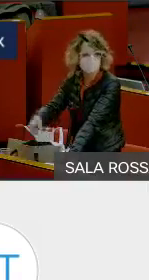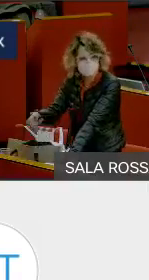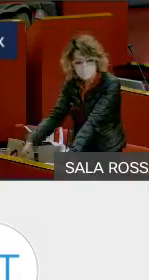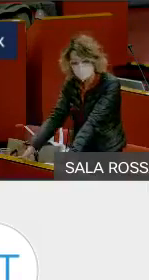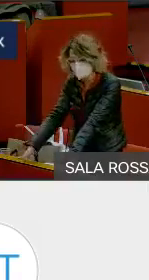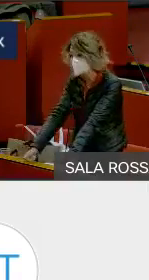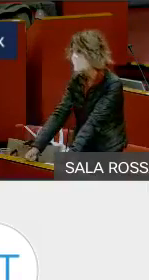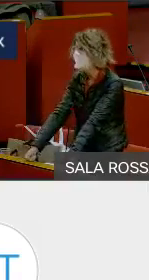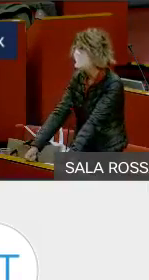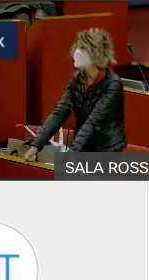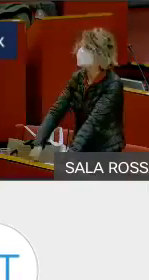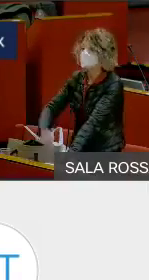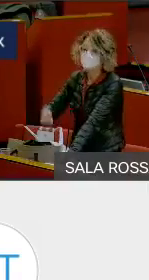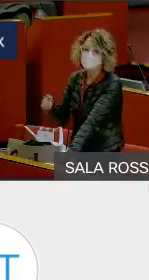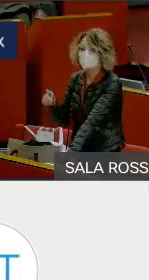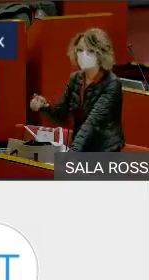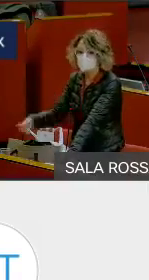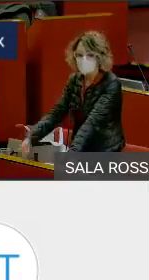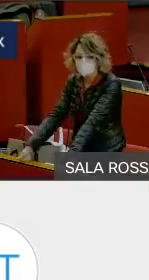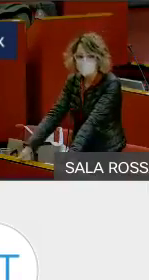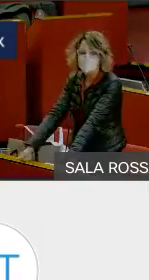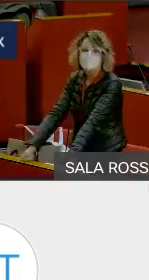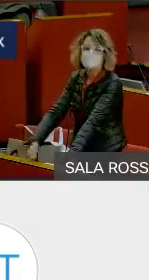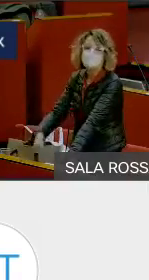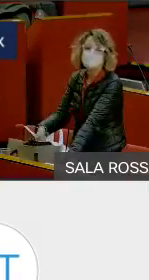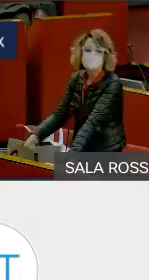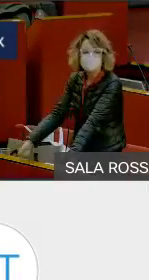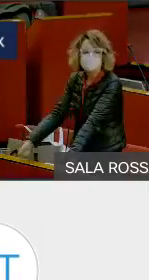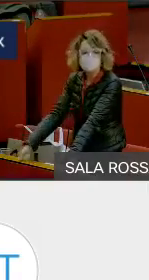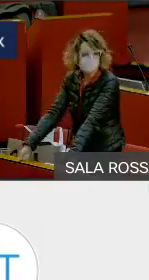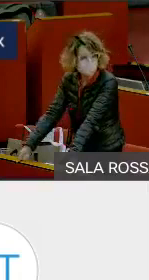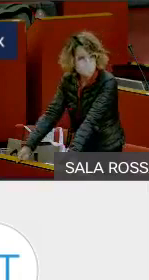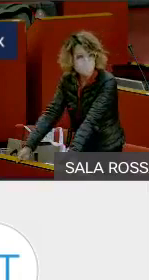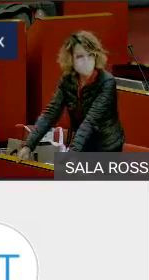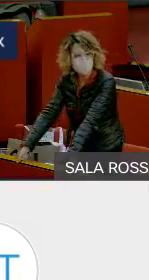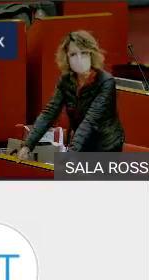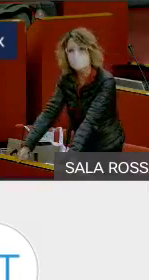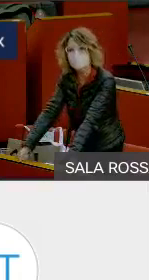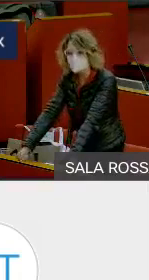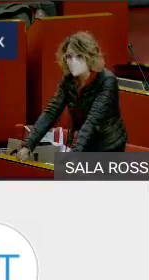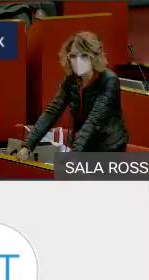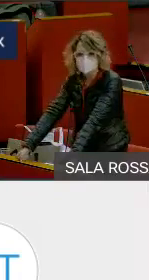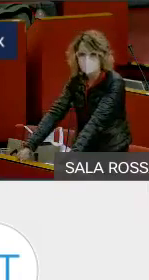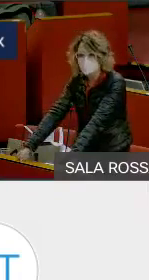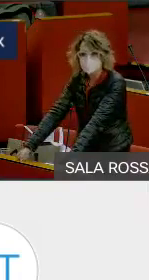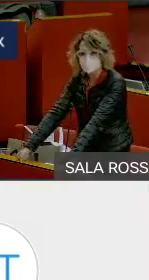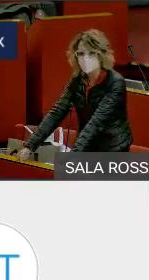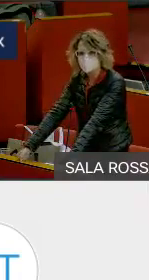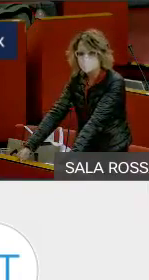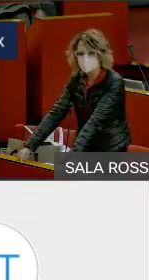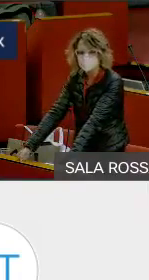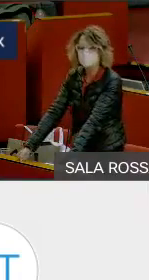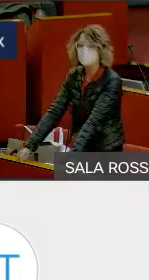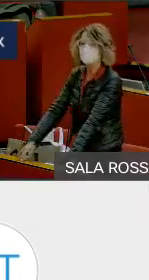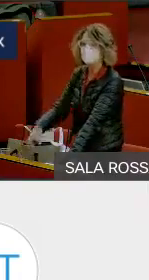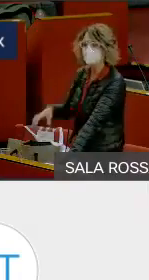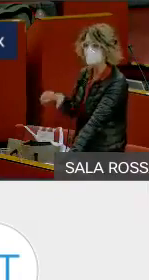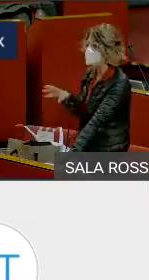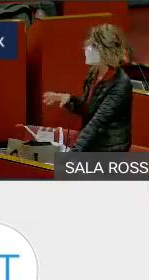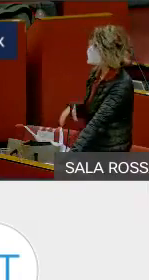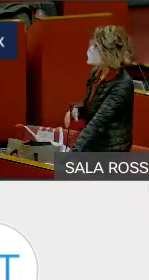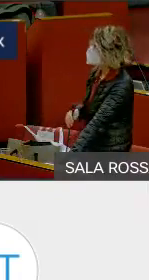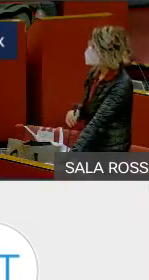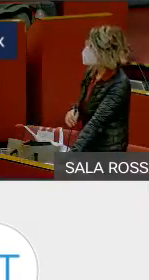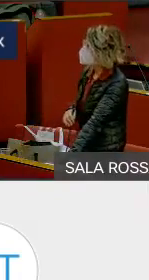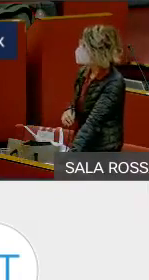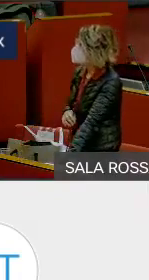hanno manifestato i cittadini ha detto di no di città di patti mi chiedo ma perché non gli ascoltate i cittadini facciamo una cosa che